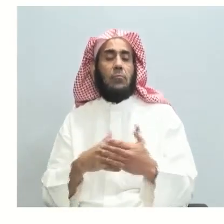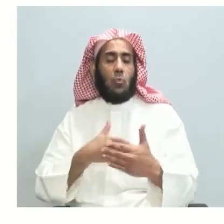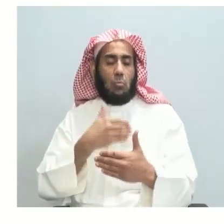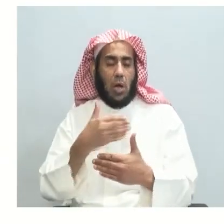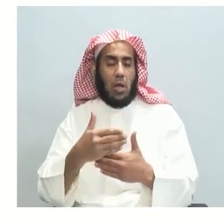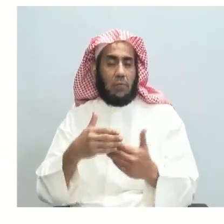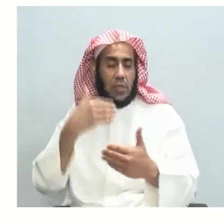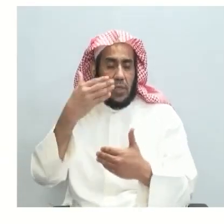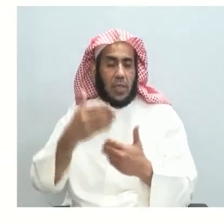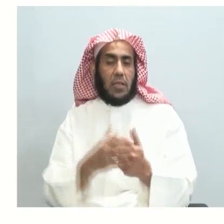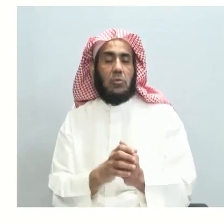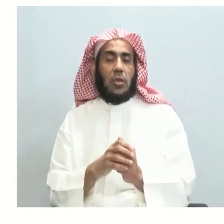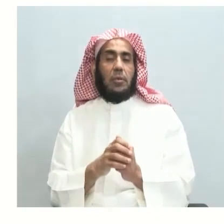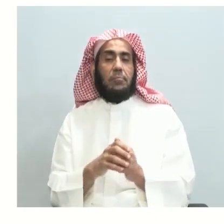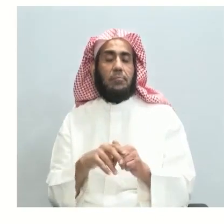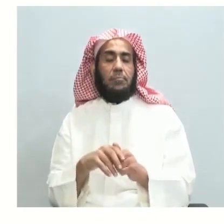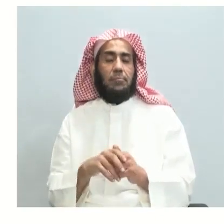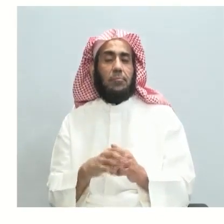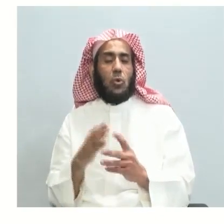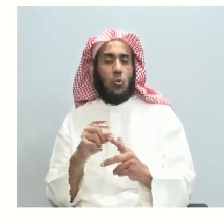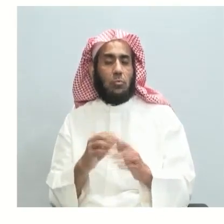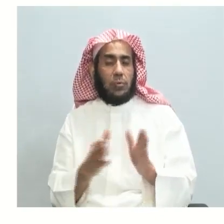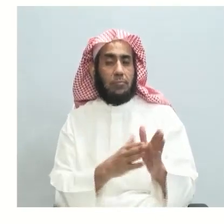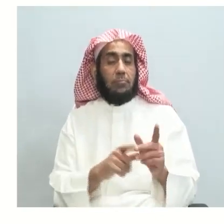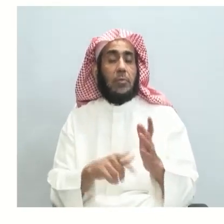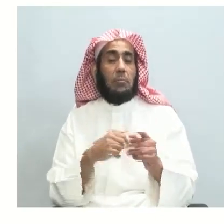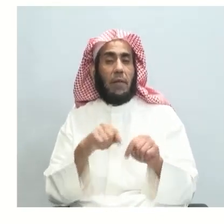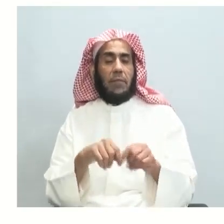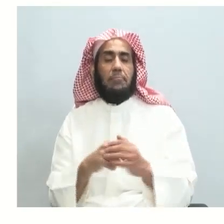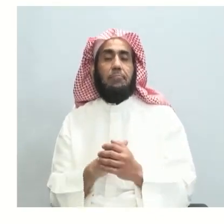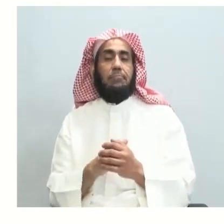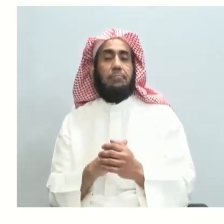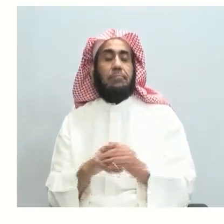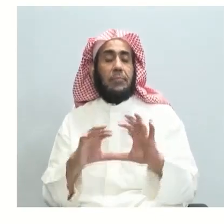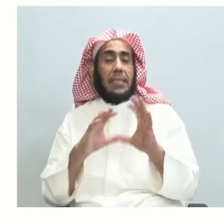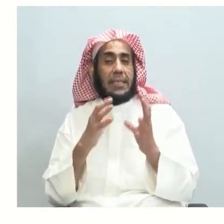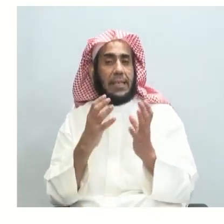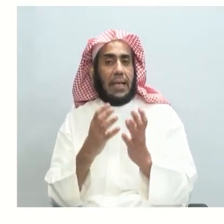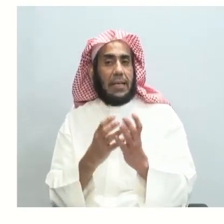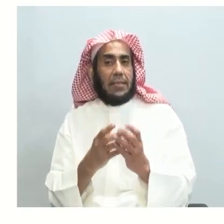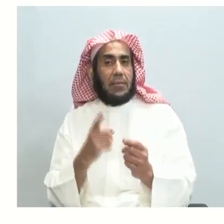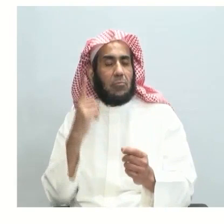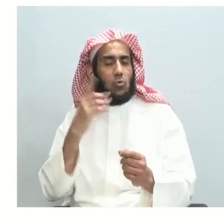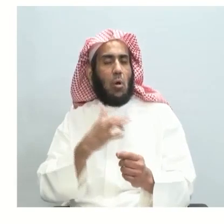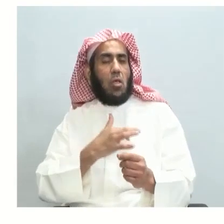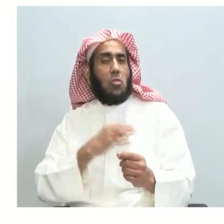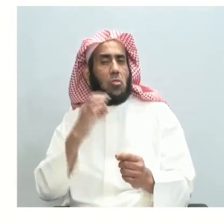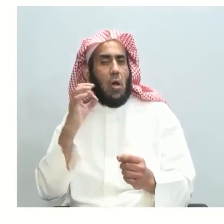سنتناولها في درس قادم نبدا في اداره السمعه